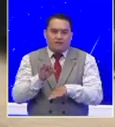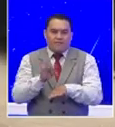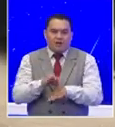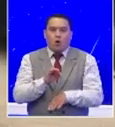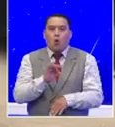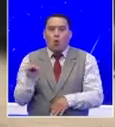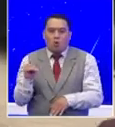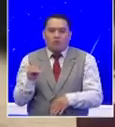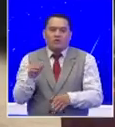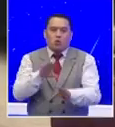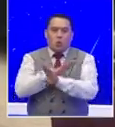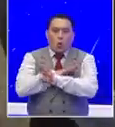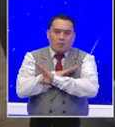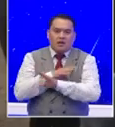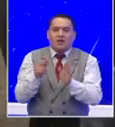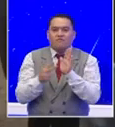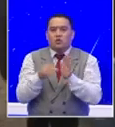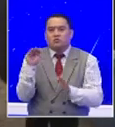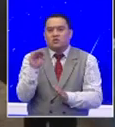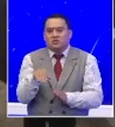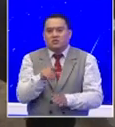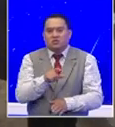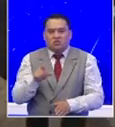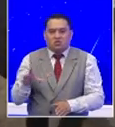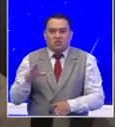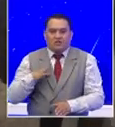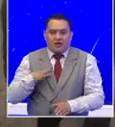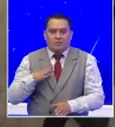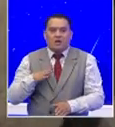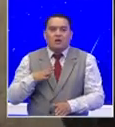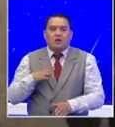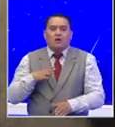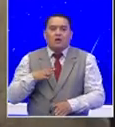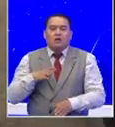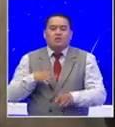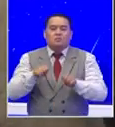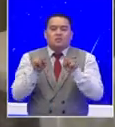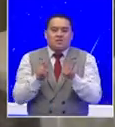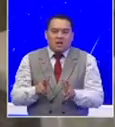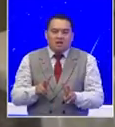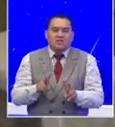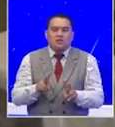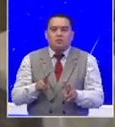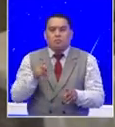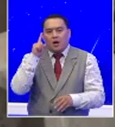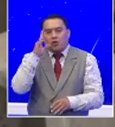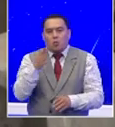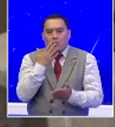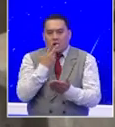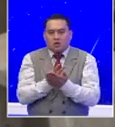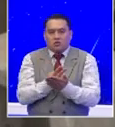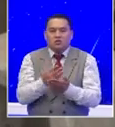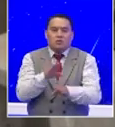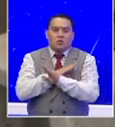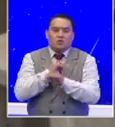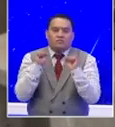заразившихся. При этом официально от вируса скончалось чуть менее 8 тысяч человек. Как считают независимые эксперты, реальный показатель